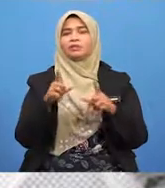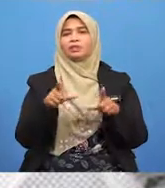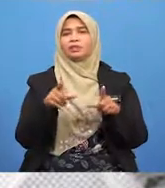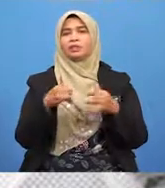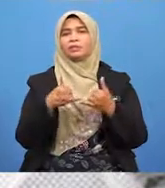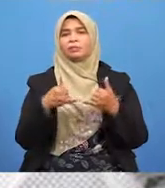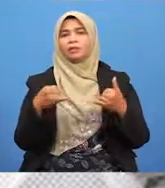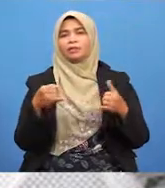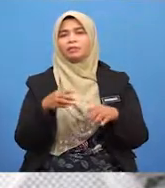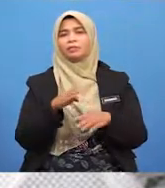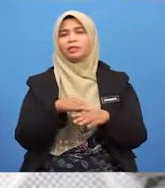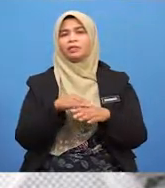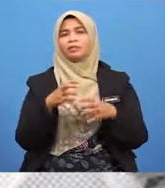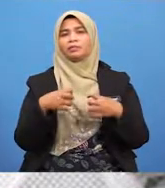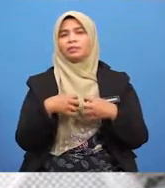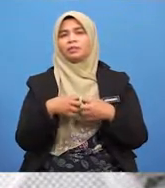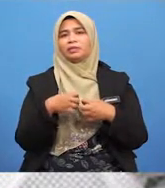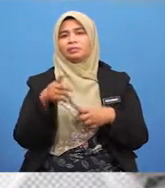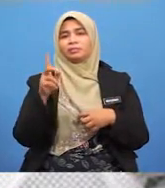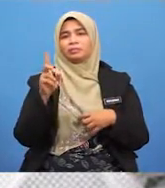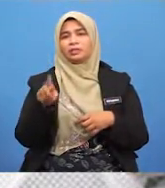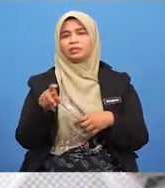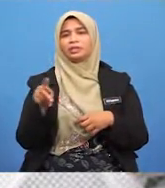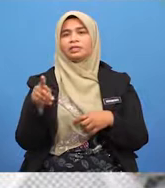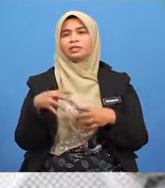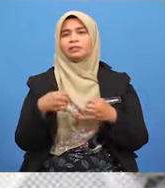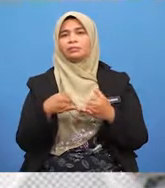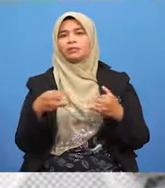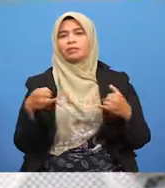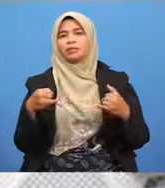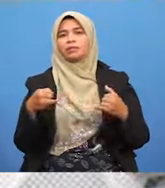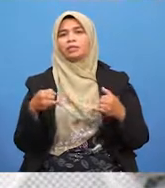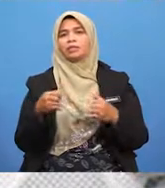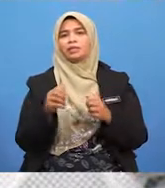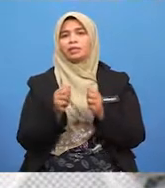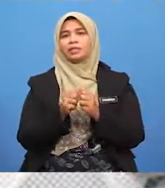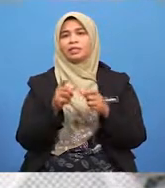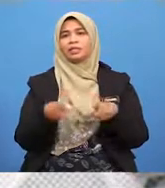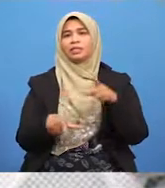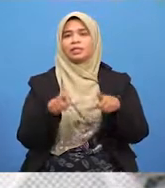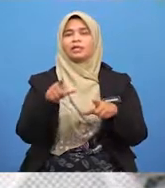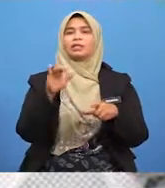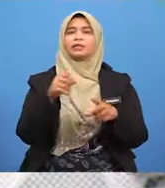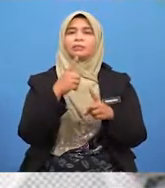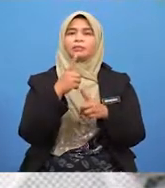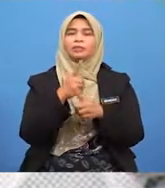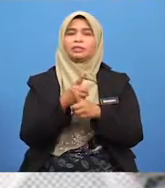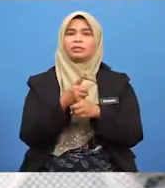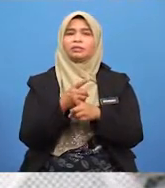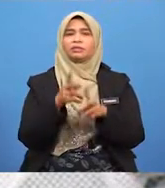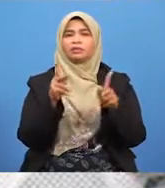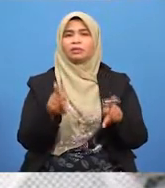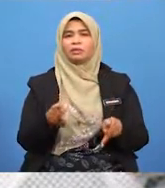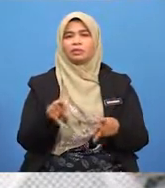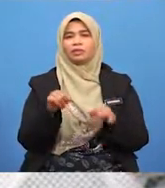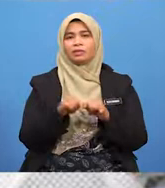pada mesin pastikan benang yang dipasang dengan langkah yang betul lah juga